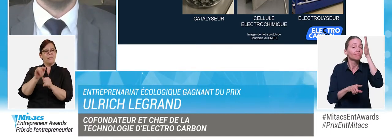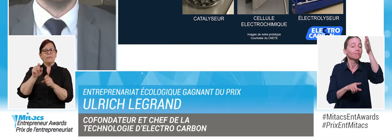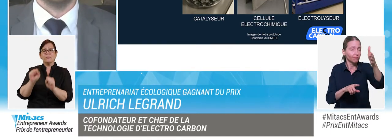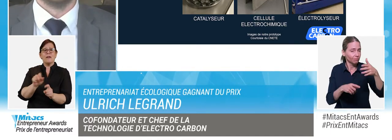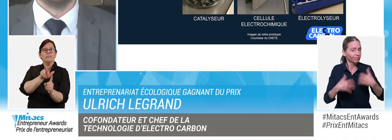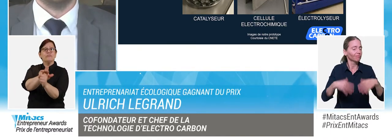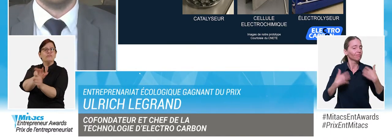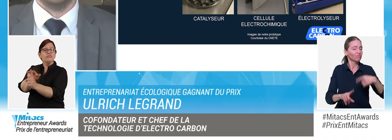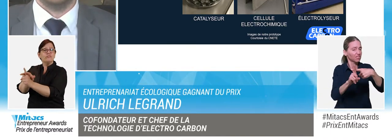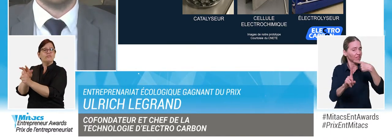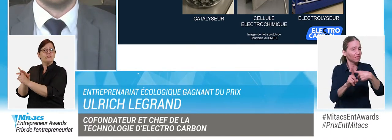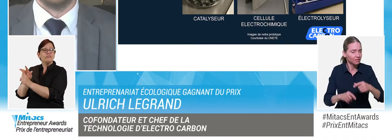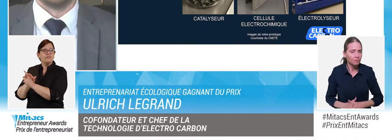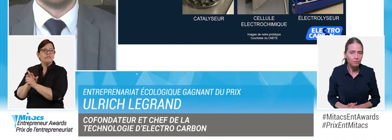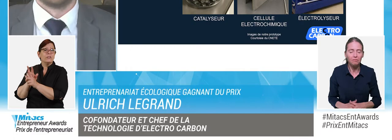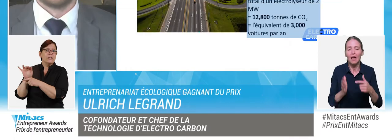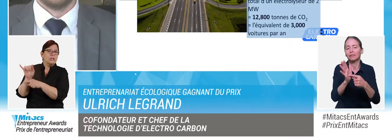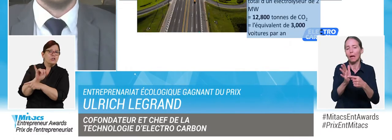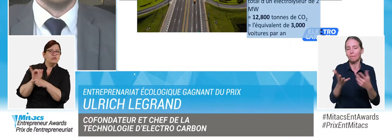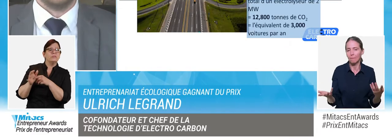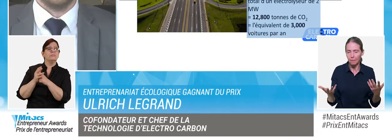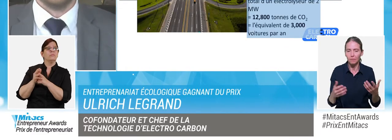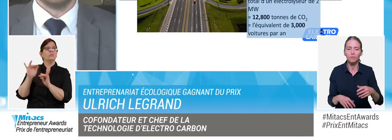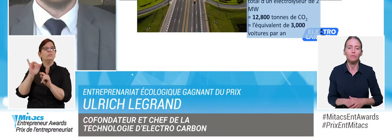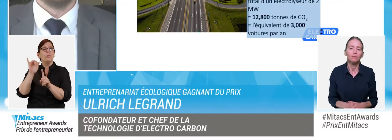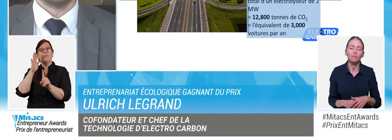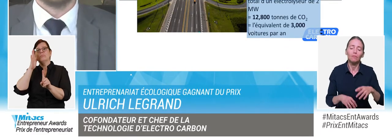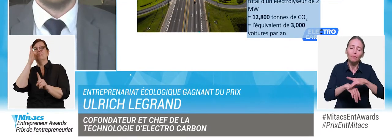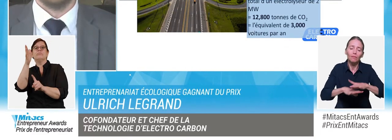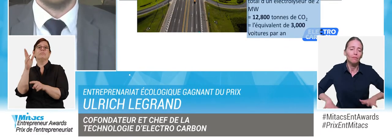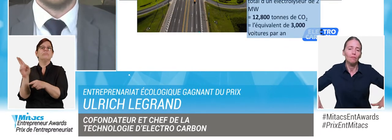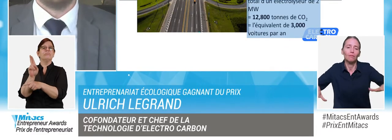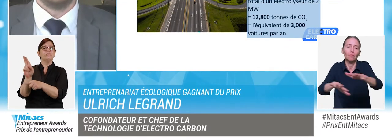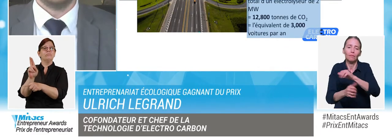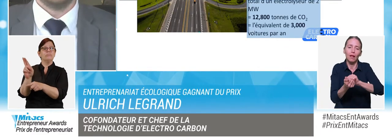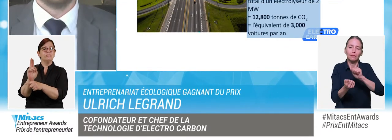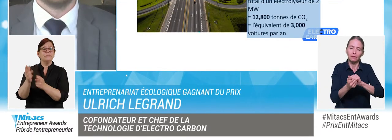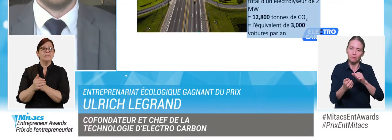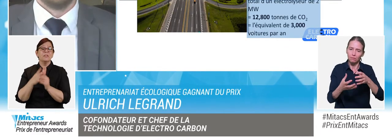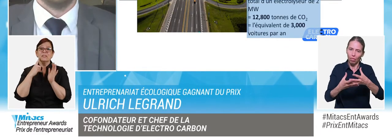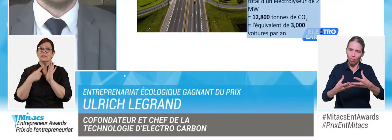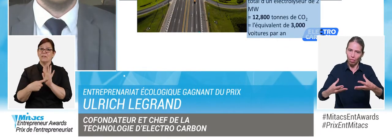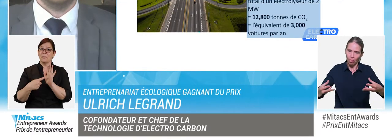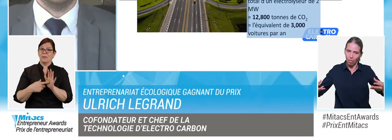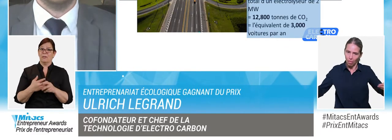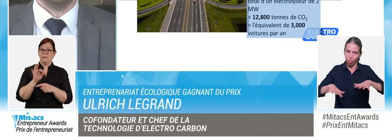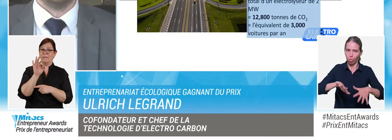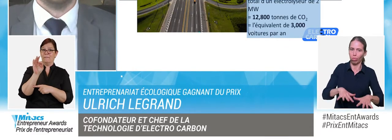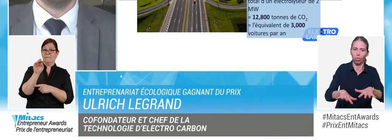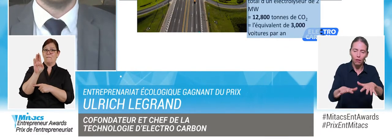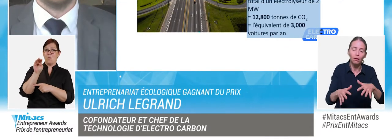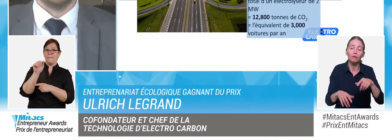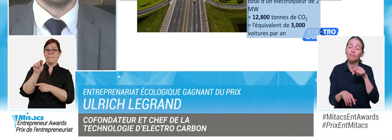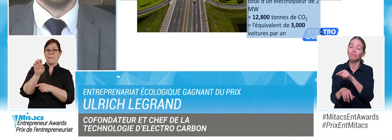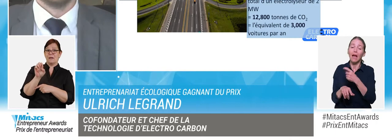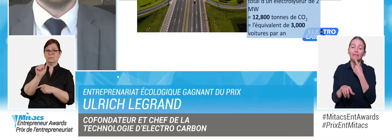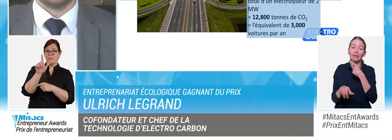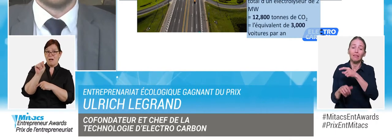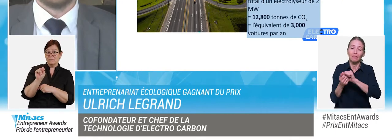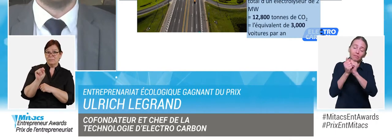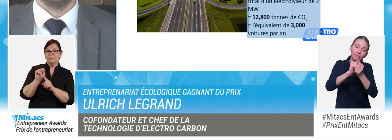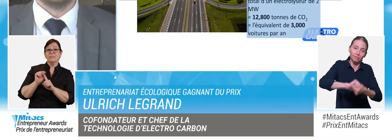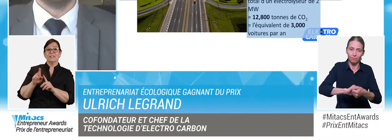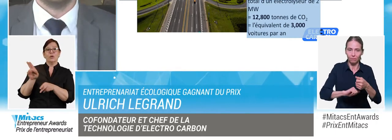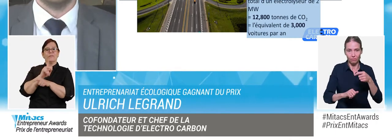et la zone d'innovation de Bécancour. La technologie a un impact environnemental positif, puisqu'une unité de 2 MW